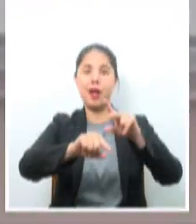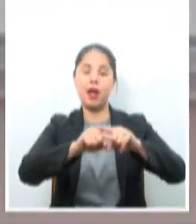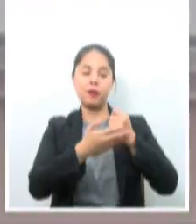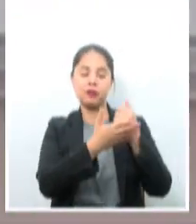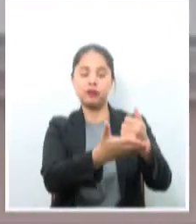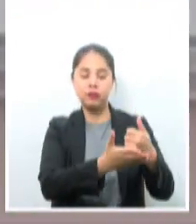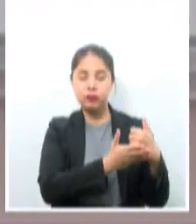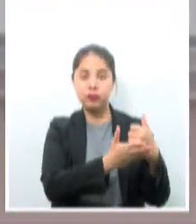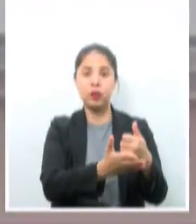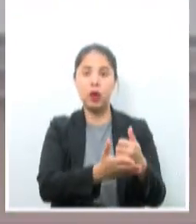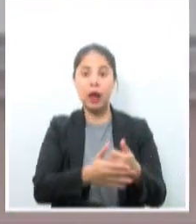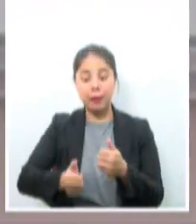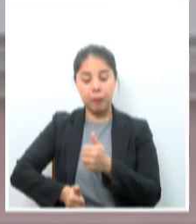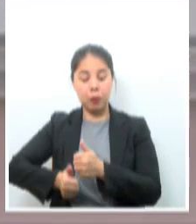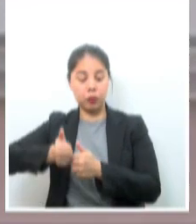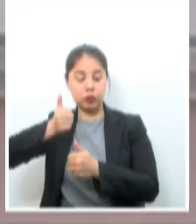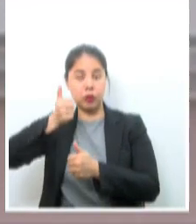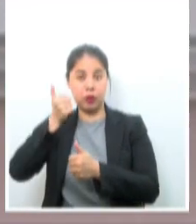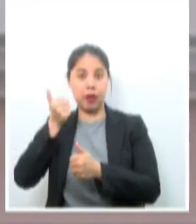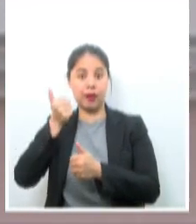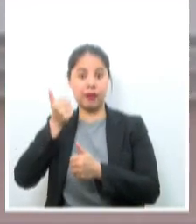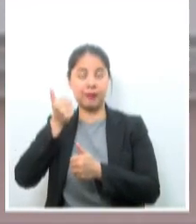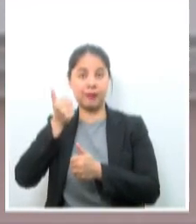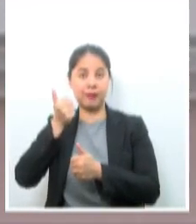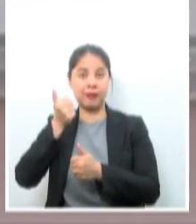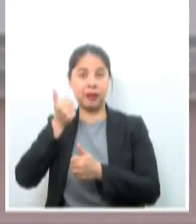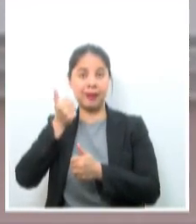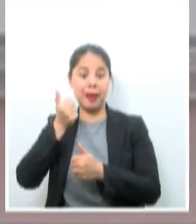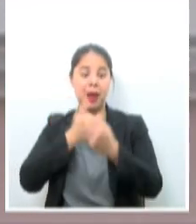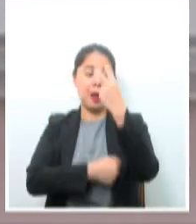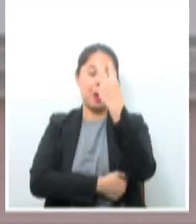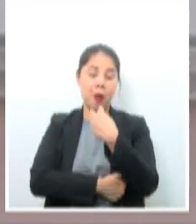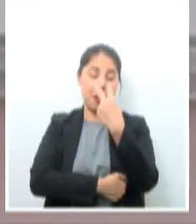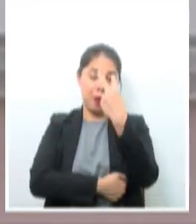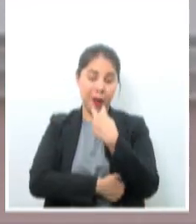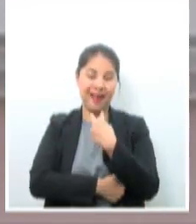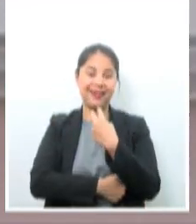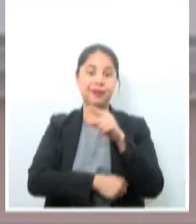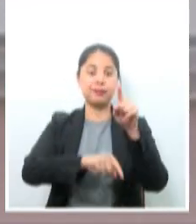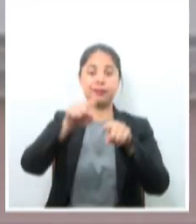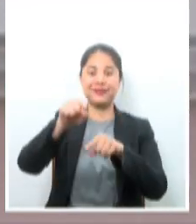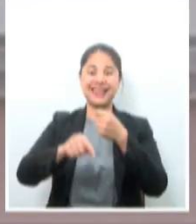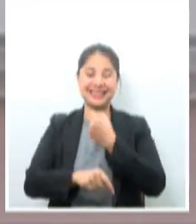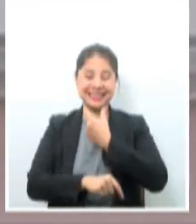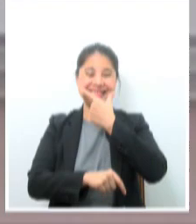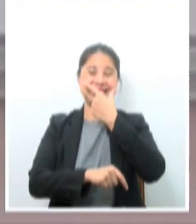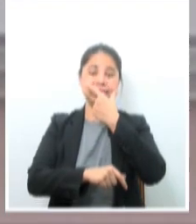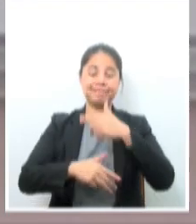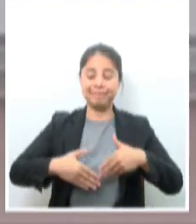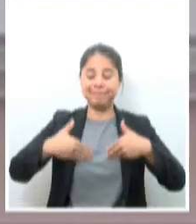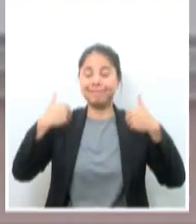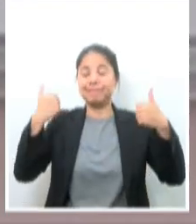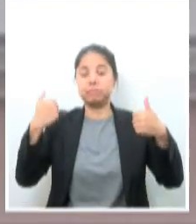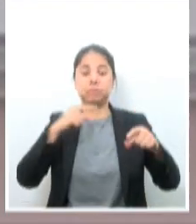รือเมื่อตอนชนะเขาได้รับชัยชนะมาบางคนร้องไห้บางคนยิ้มบางคนดีใจนะครับร